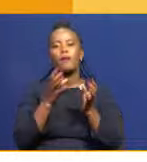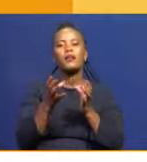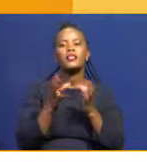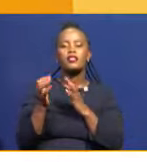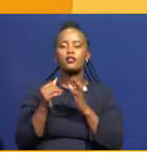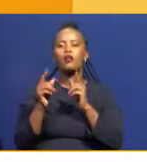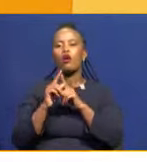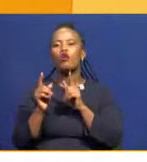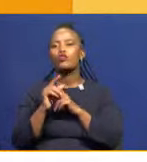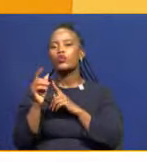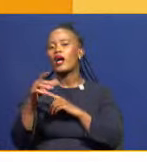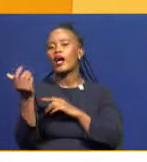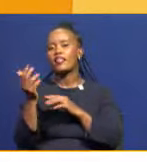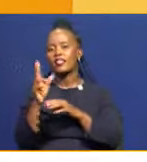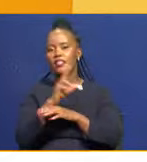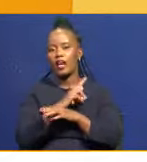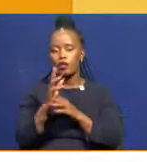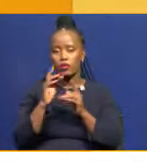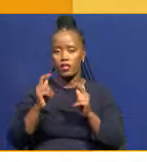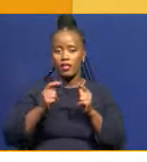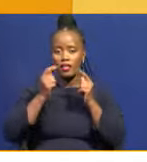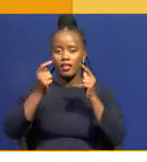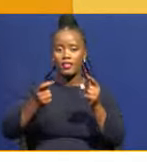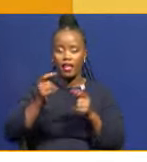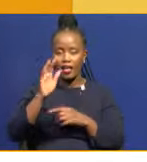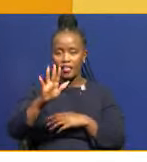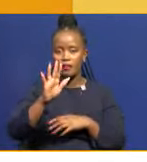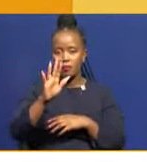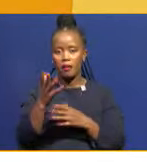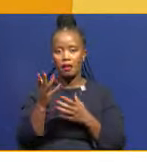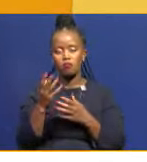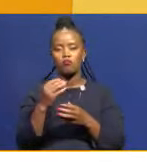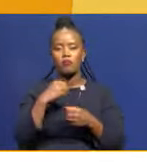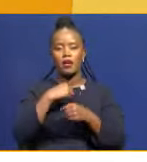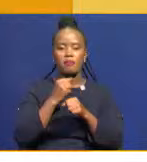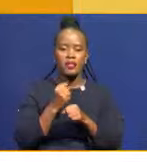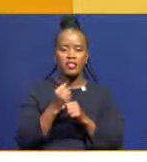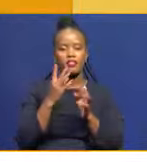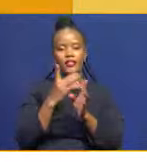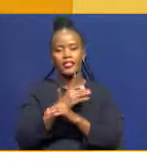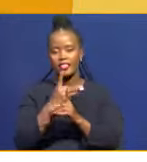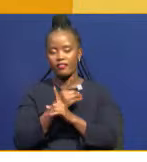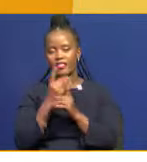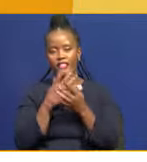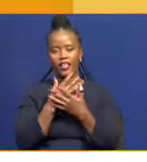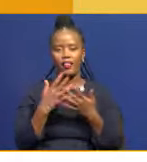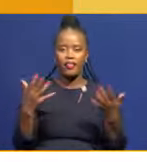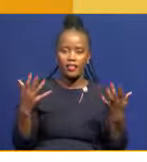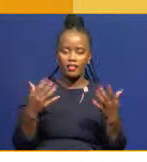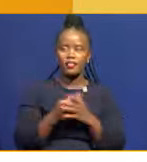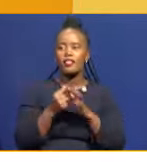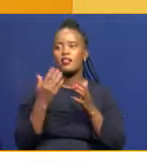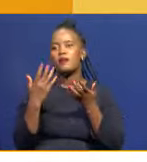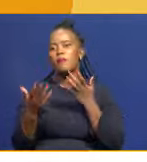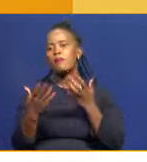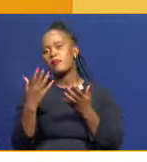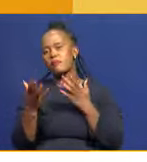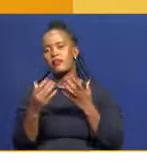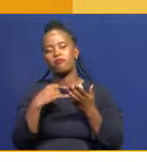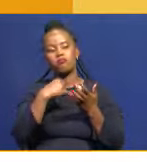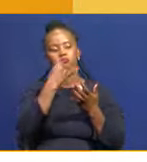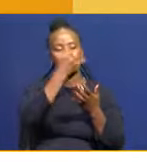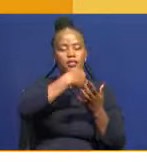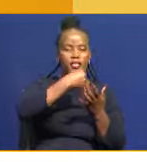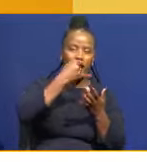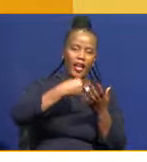wanatumia talanta zao kuweza kujipatia riziki pengine kwa kuunda vitu bidhaa mbalimbali. Inaweza kuwa bidhaa za sanaa, inaweza